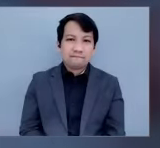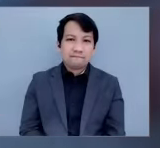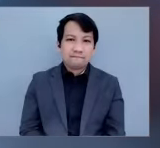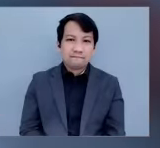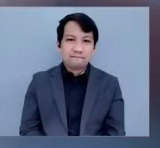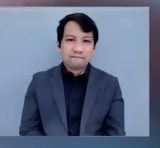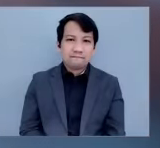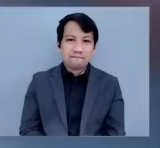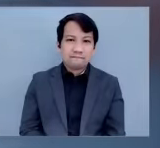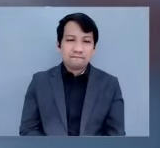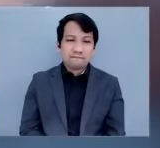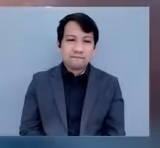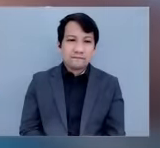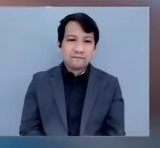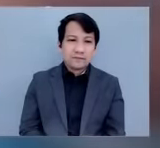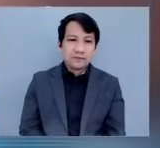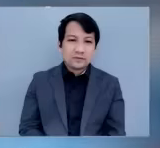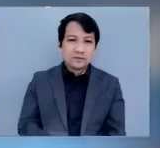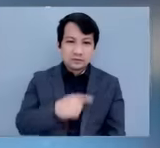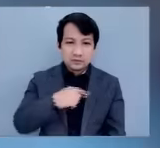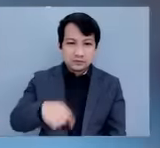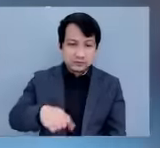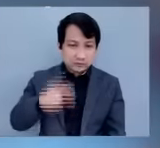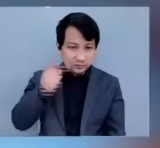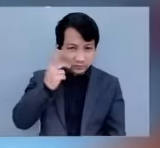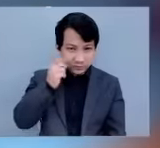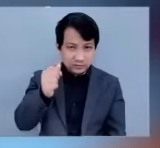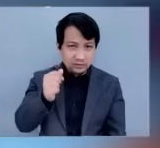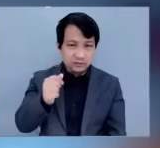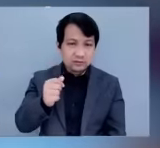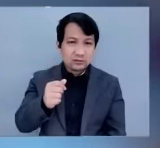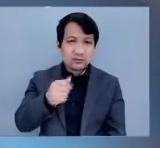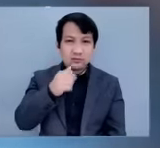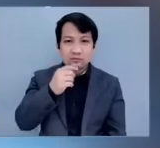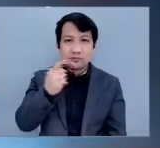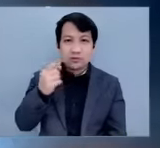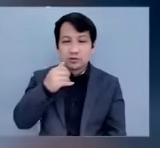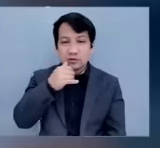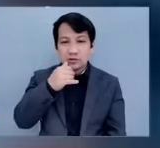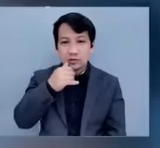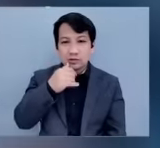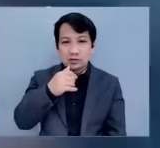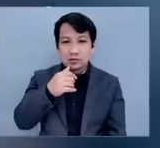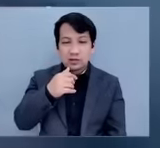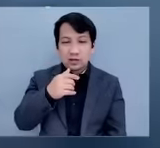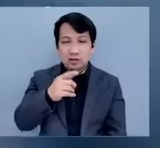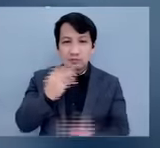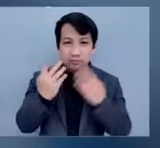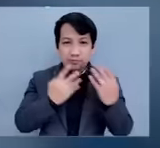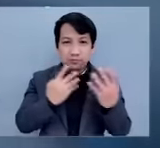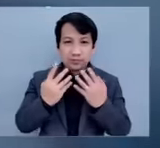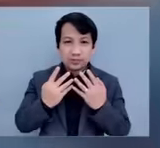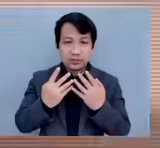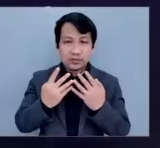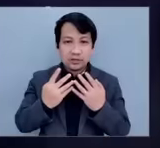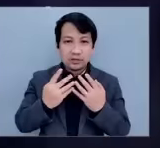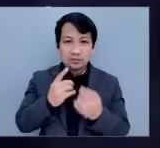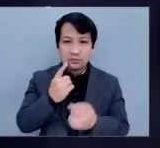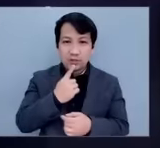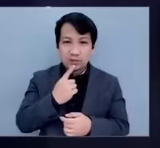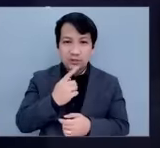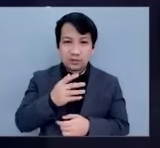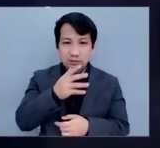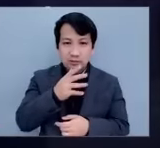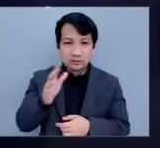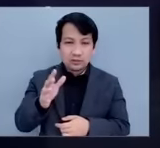Naman si Queen of All Media Chris Aquino sa kaarawan kahapon ng yumaon niyang ina na si dating Pangulong Cory Aquino.